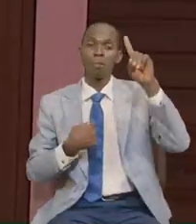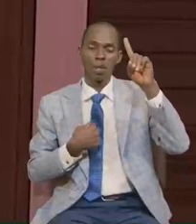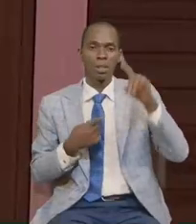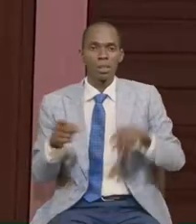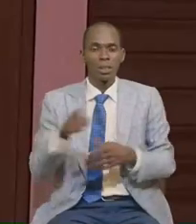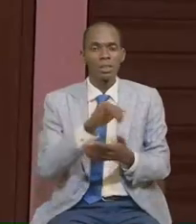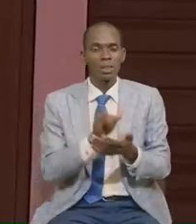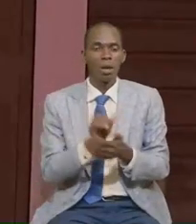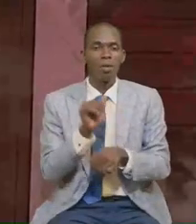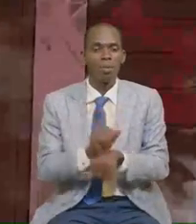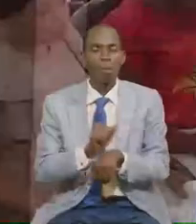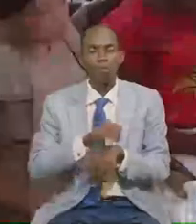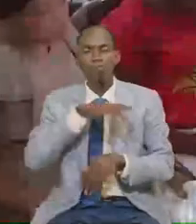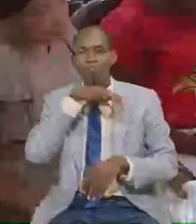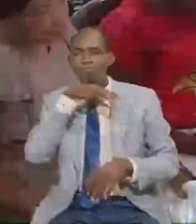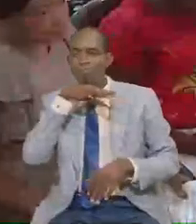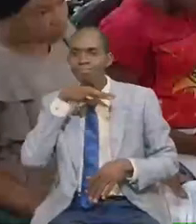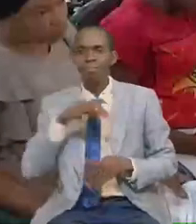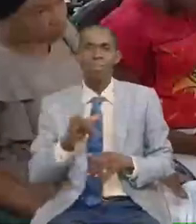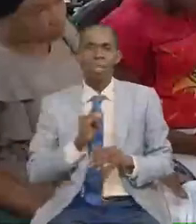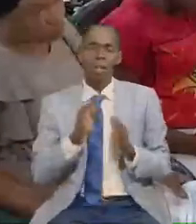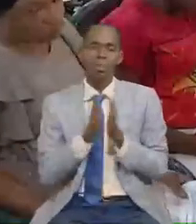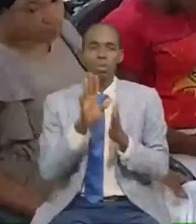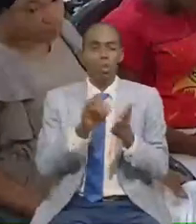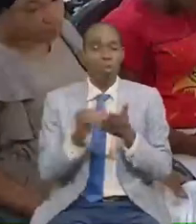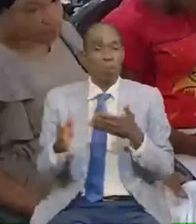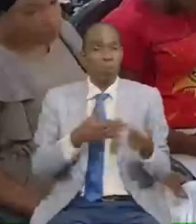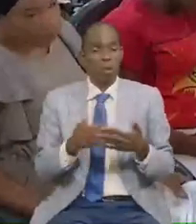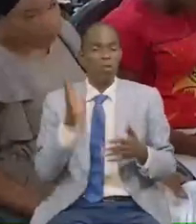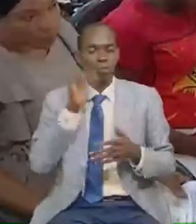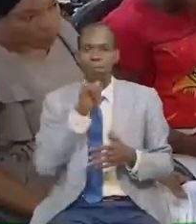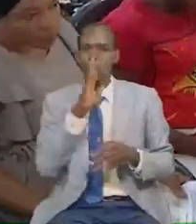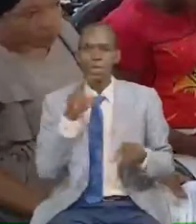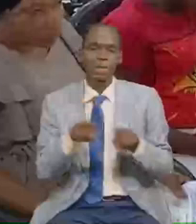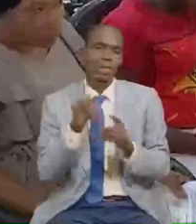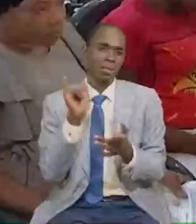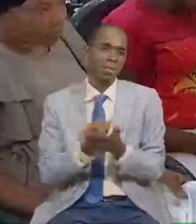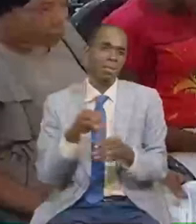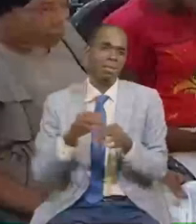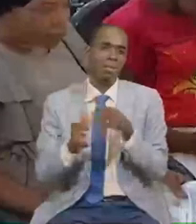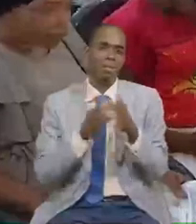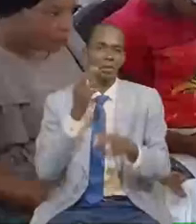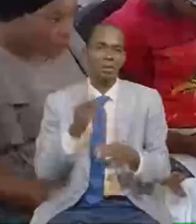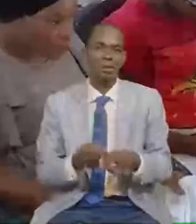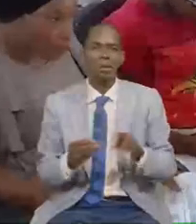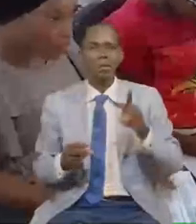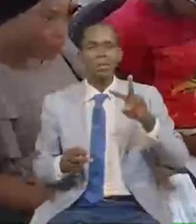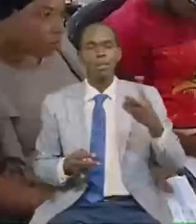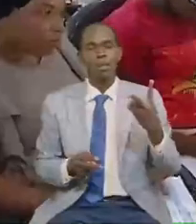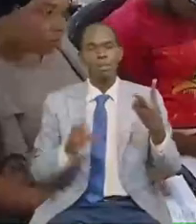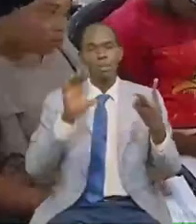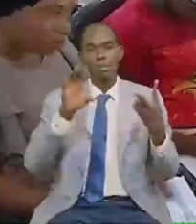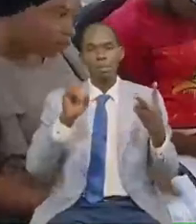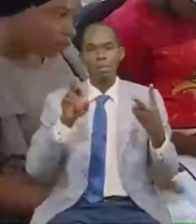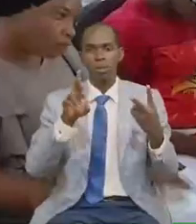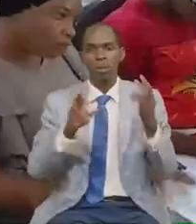ouvrier d'iniquité. Je prie que ton cas ne soit pas comme ça. En 2 Corinthiens,